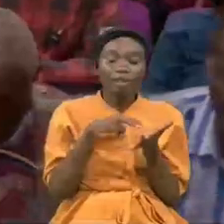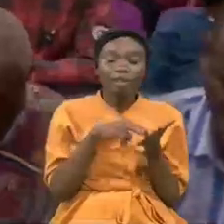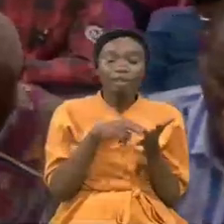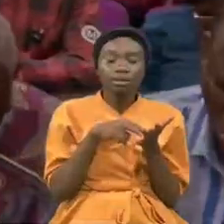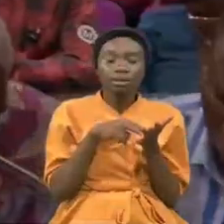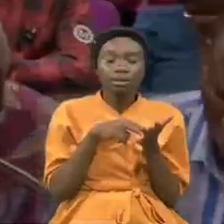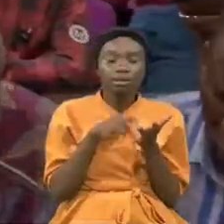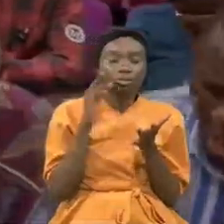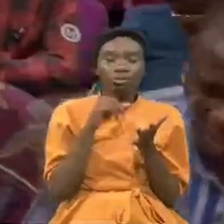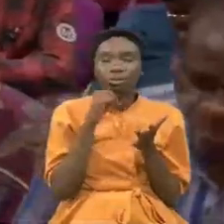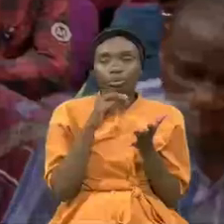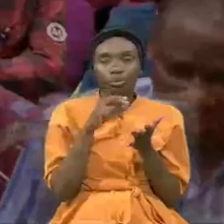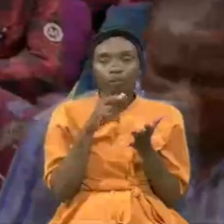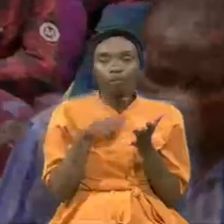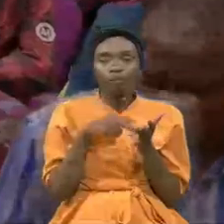Que soit la personne